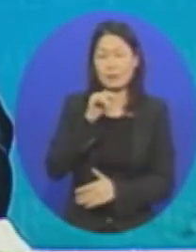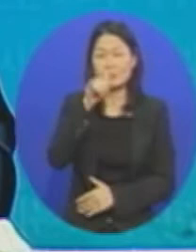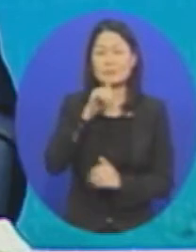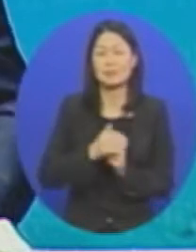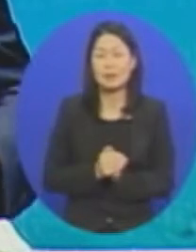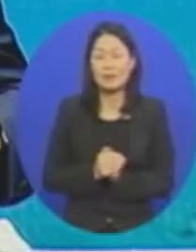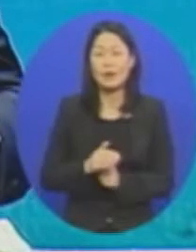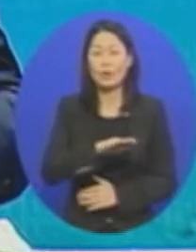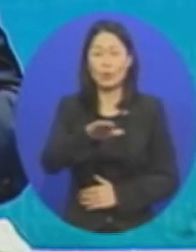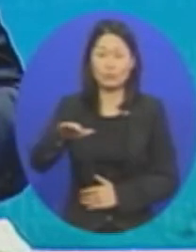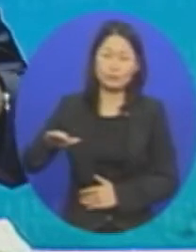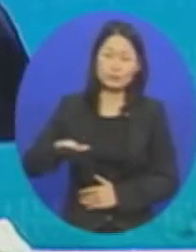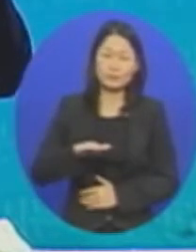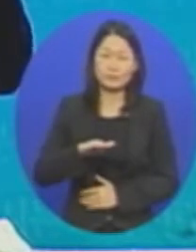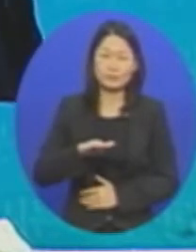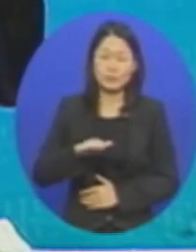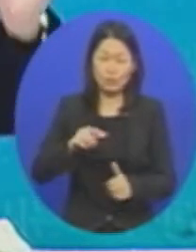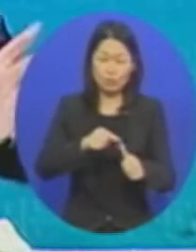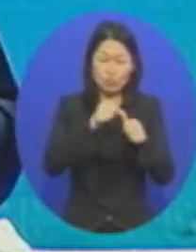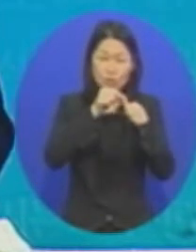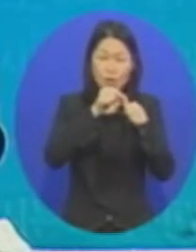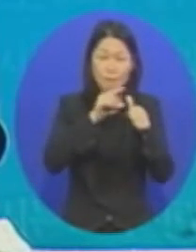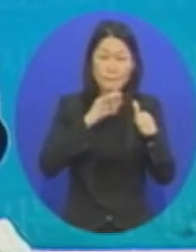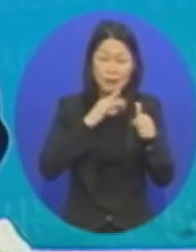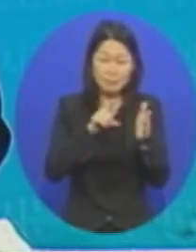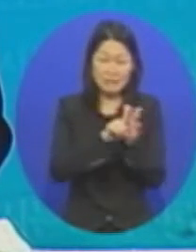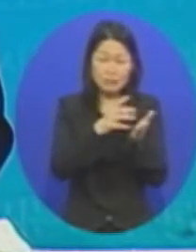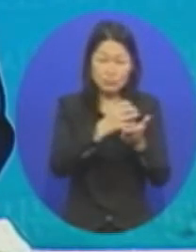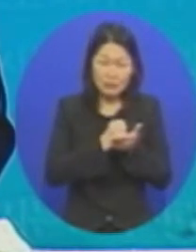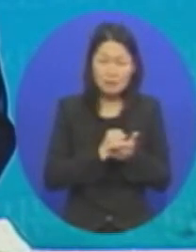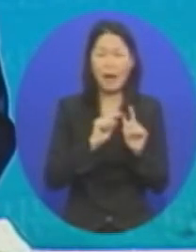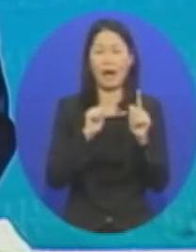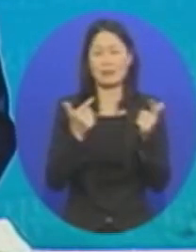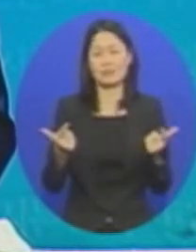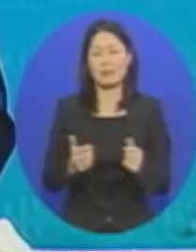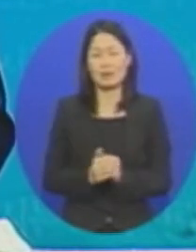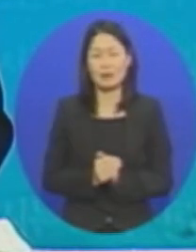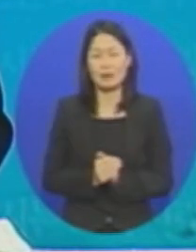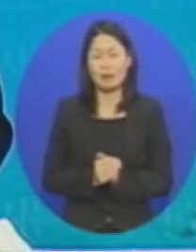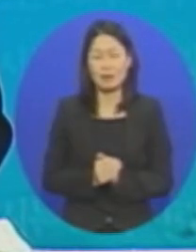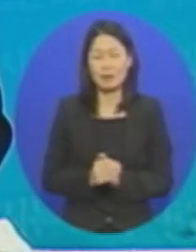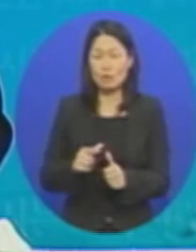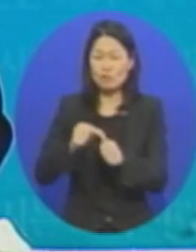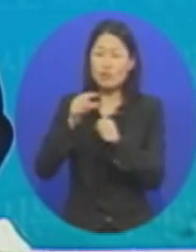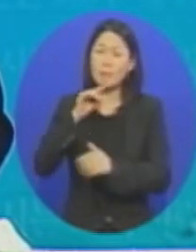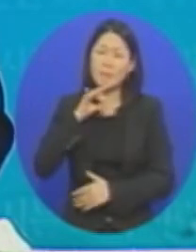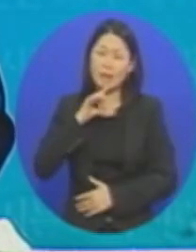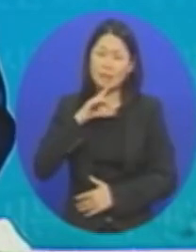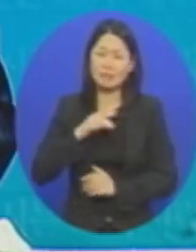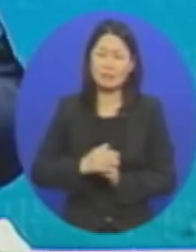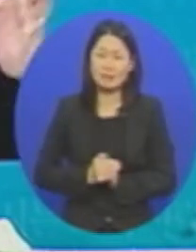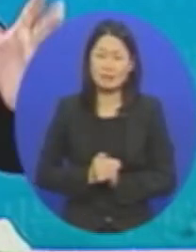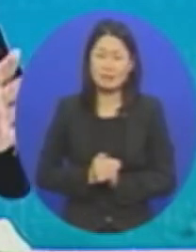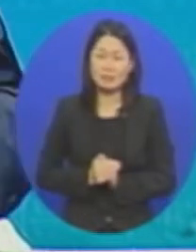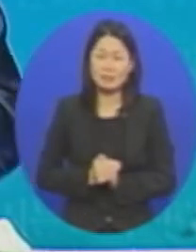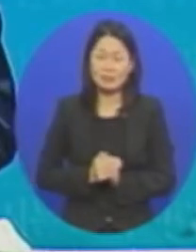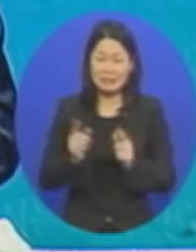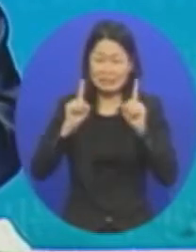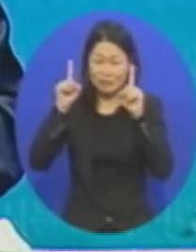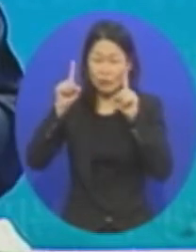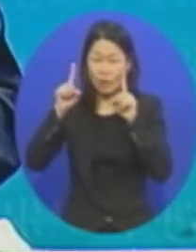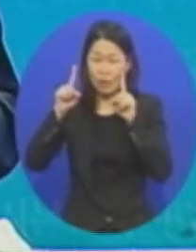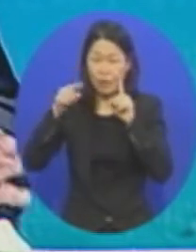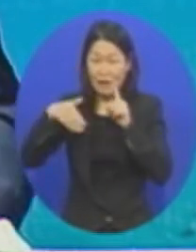여러분 9 원만 믿음으로 받는 거 아니에요 구원 말 지옥 갈 자가